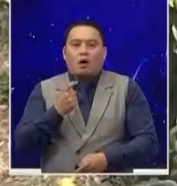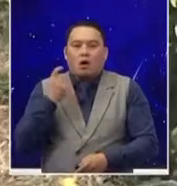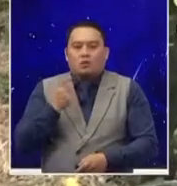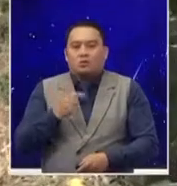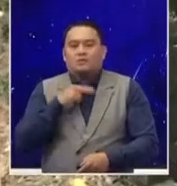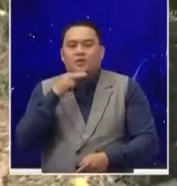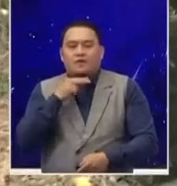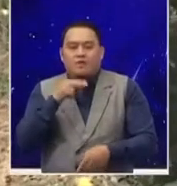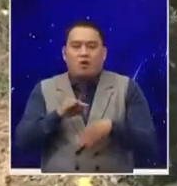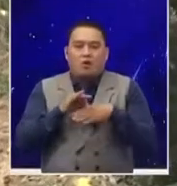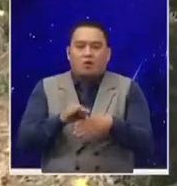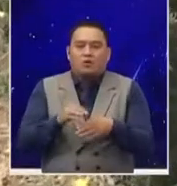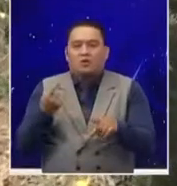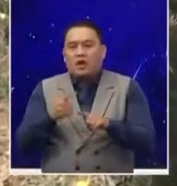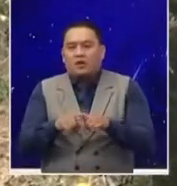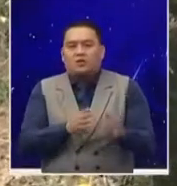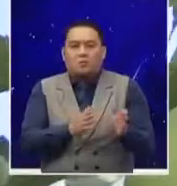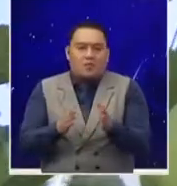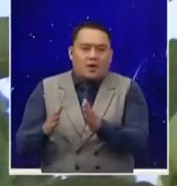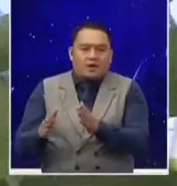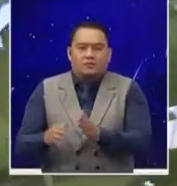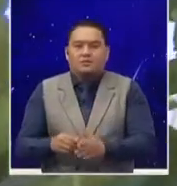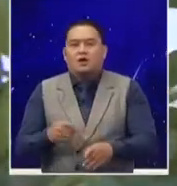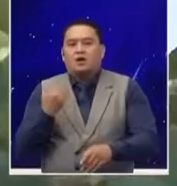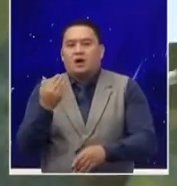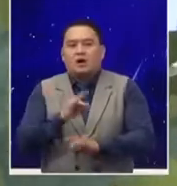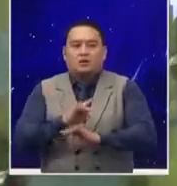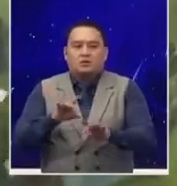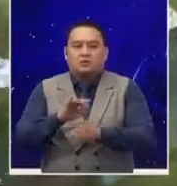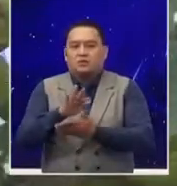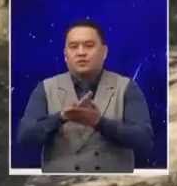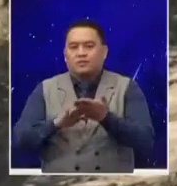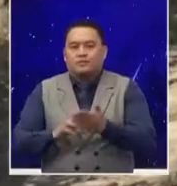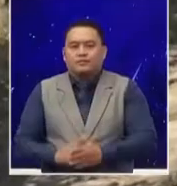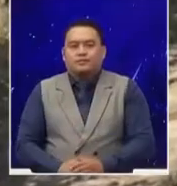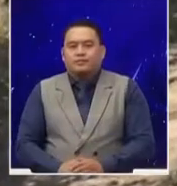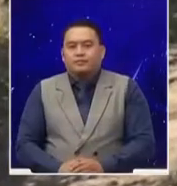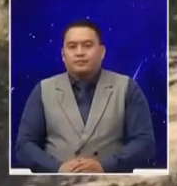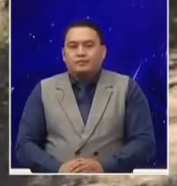скрупулезно ведутся все агротехнические меры, говорит агроном Жаркент Фрук.